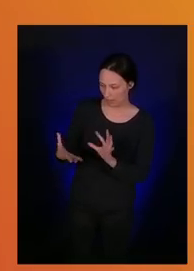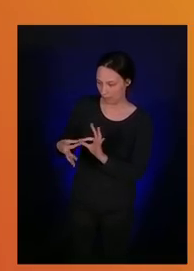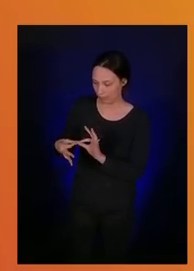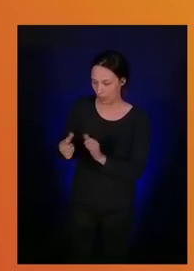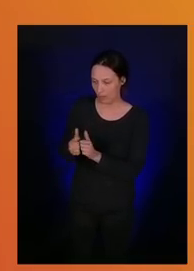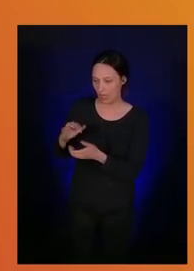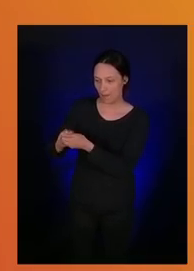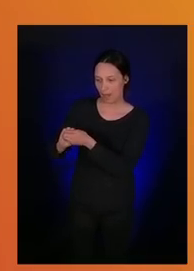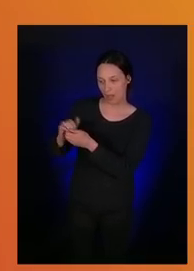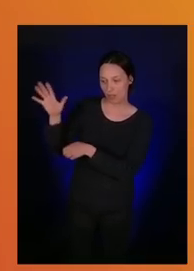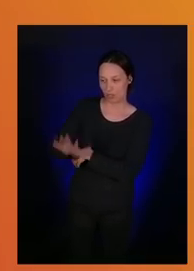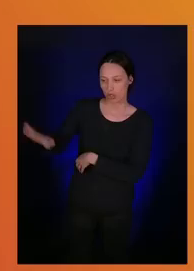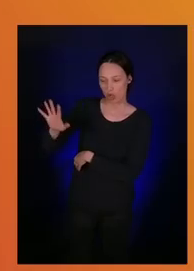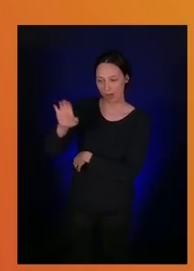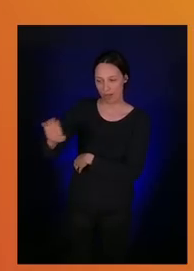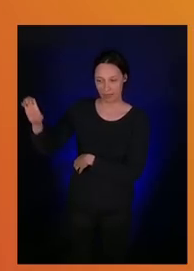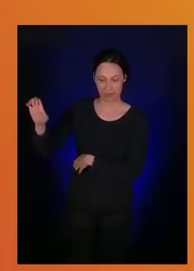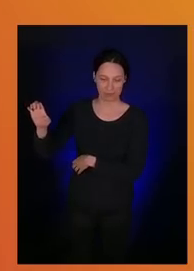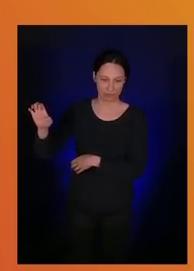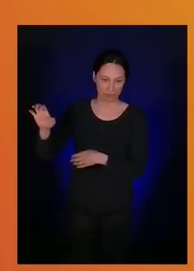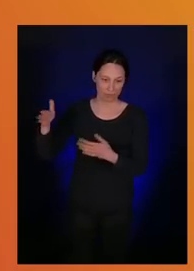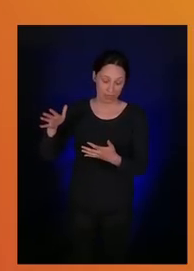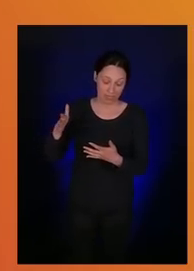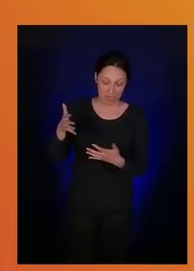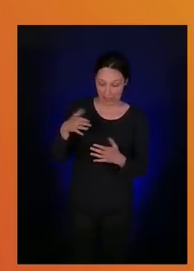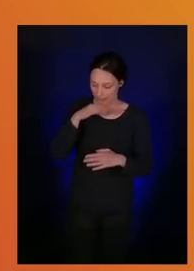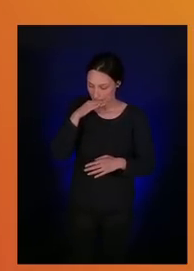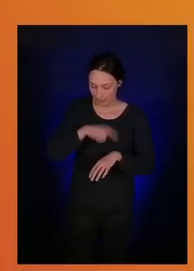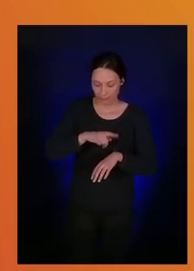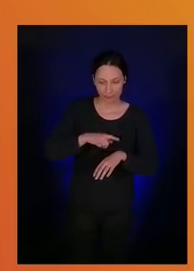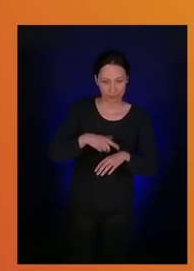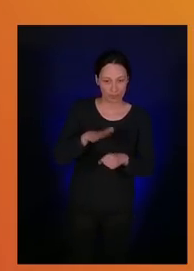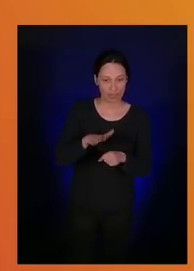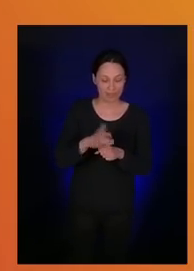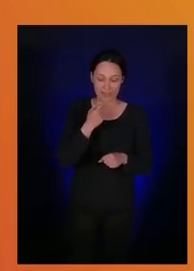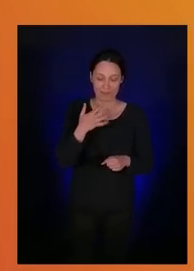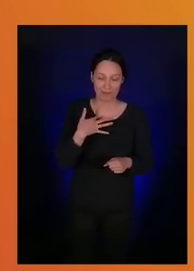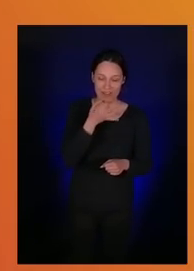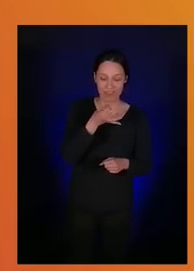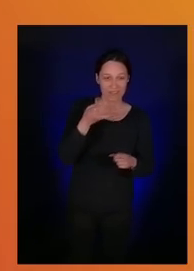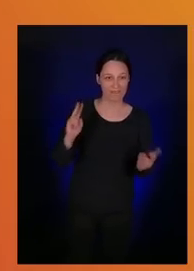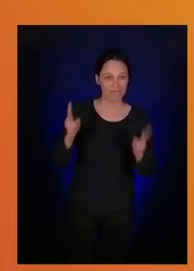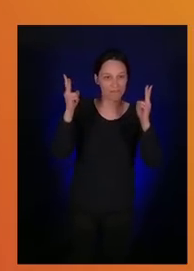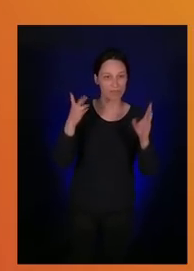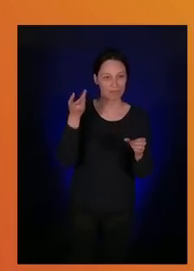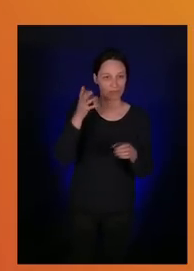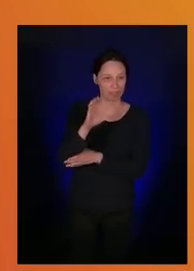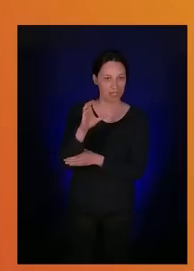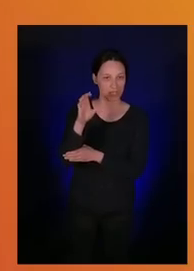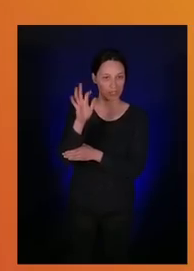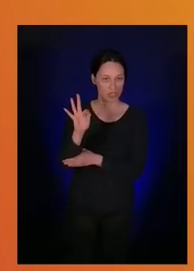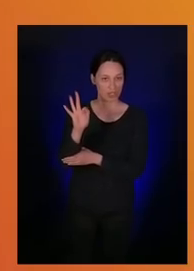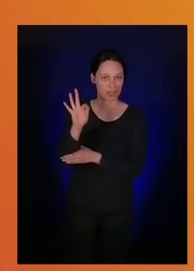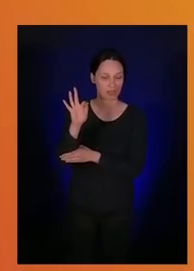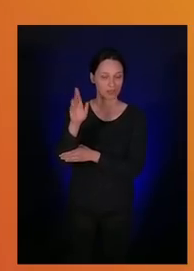vais m'arrêter là puisque je n'ai plus le temps. Donc vive le 53e et vive la CGT unie.